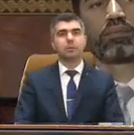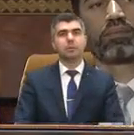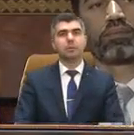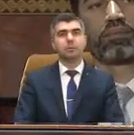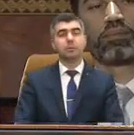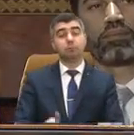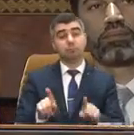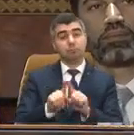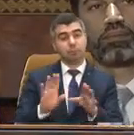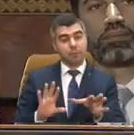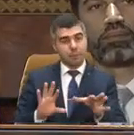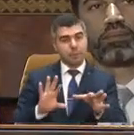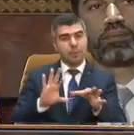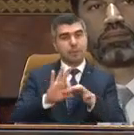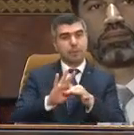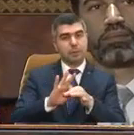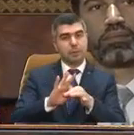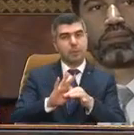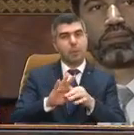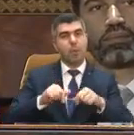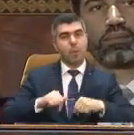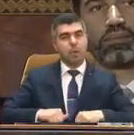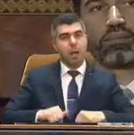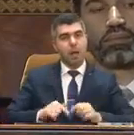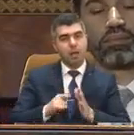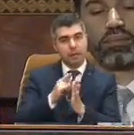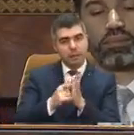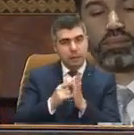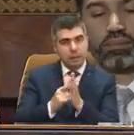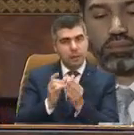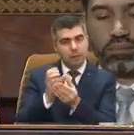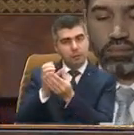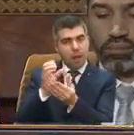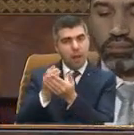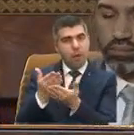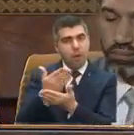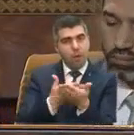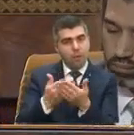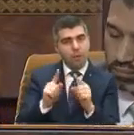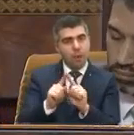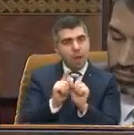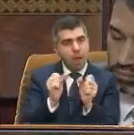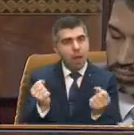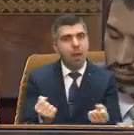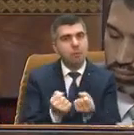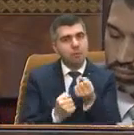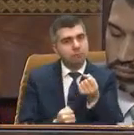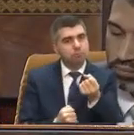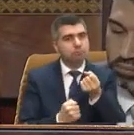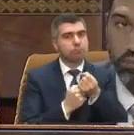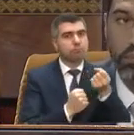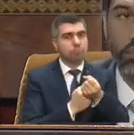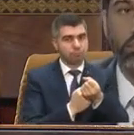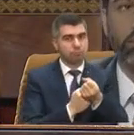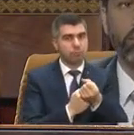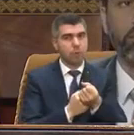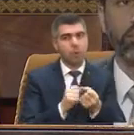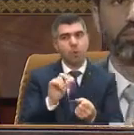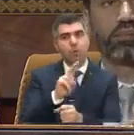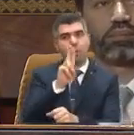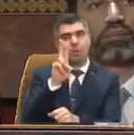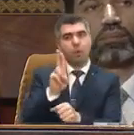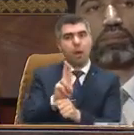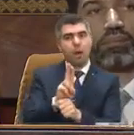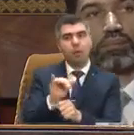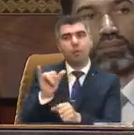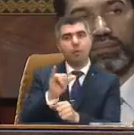انخرطت وزاره الجيز والنقل في برامج مهمه لتسهيل وتحديث قطاع النقل. نسائلكم عن حصيله تنفيذ هذا